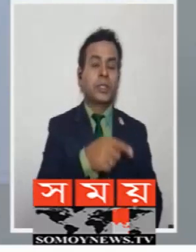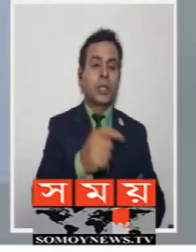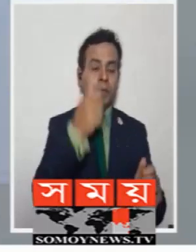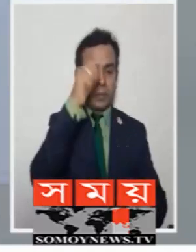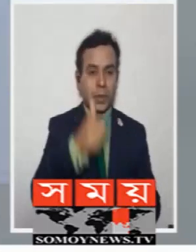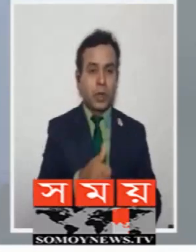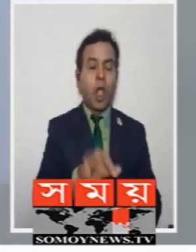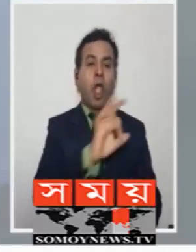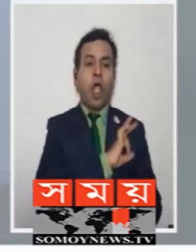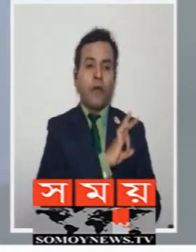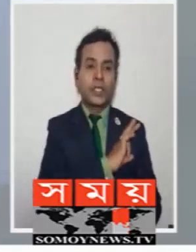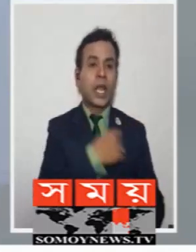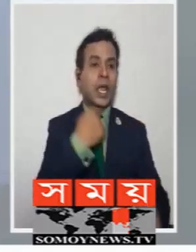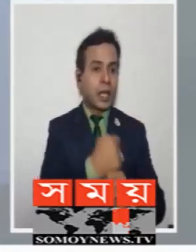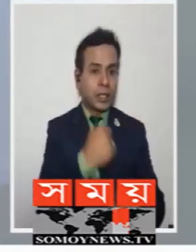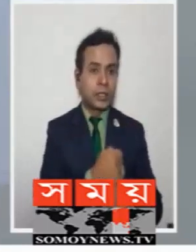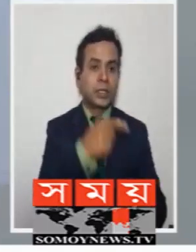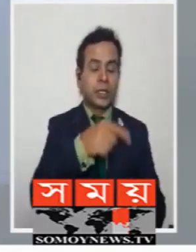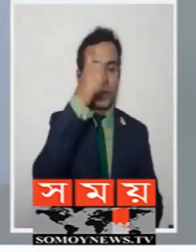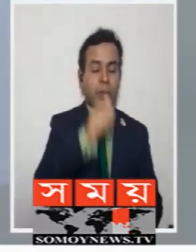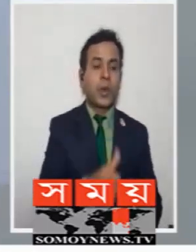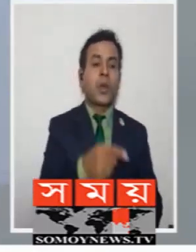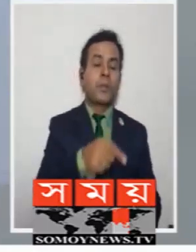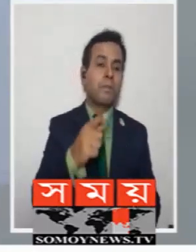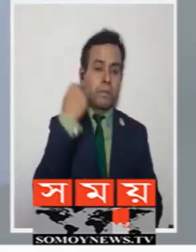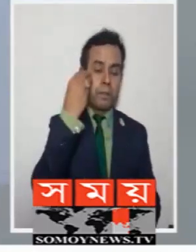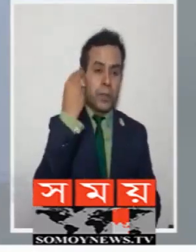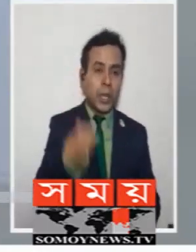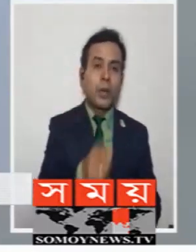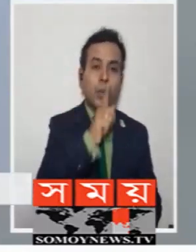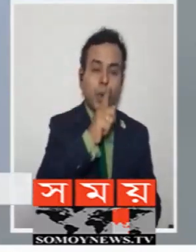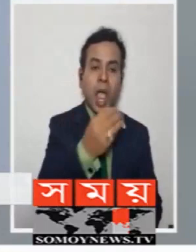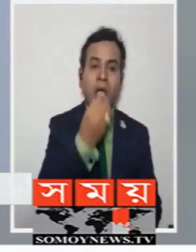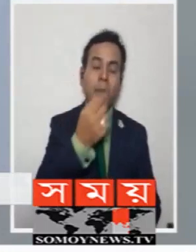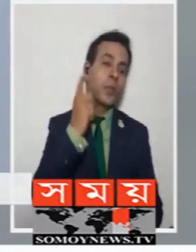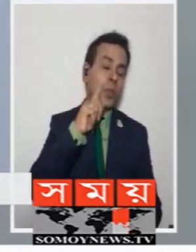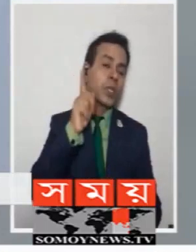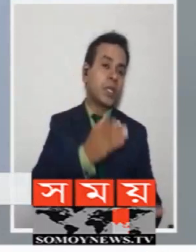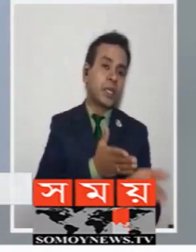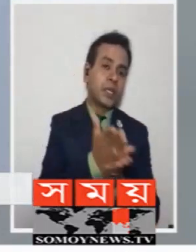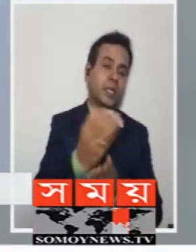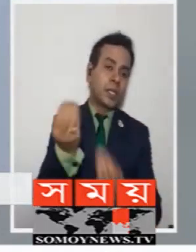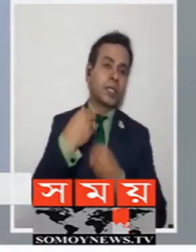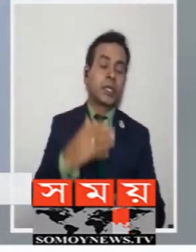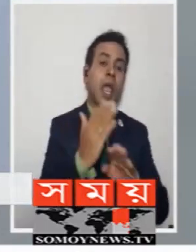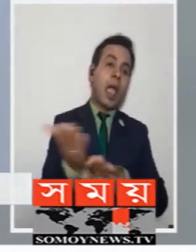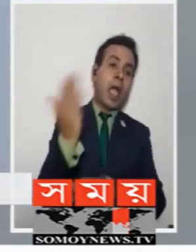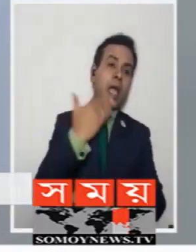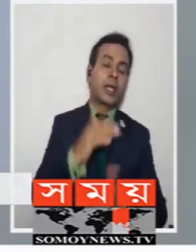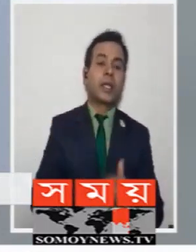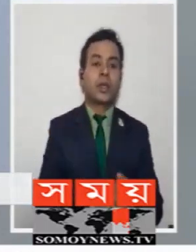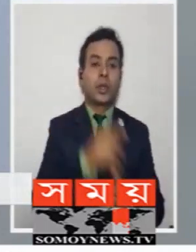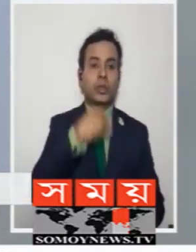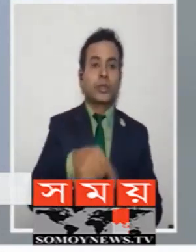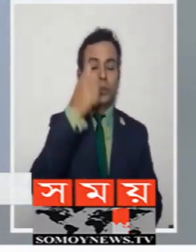করে। এবং পূর্বে তারা যখন রমজানের আগেই তারা আমাদের যখন দোকানপাট সমস্ত বন্ধ ছিল, এখানকার লোকজন যারা